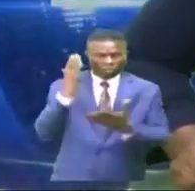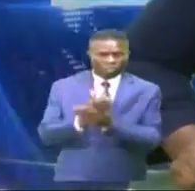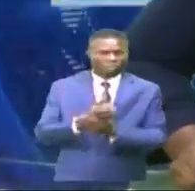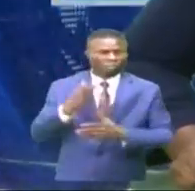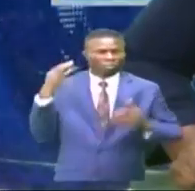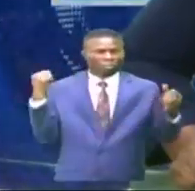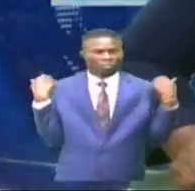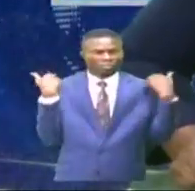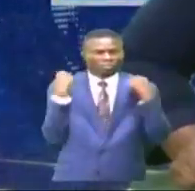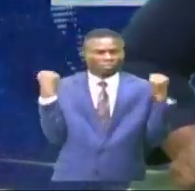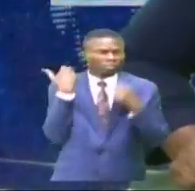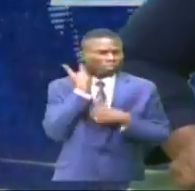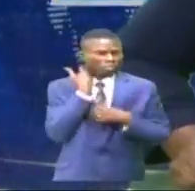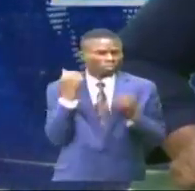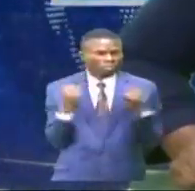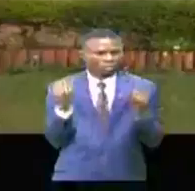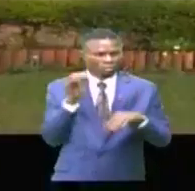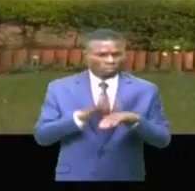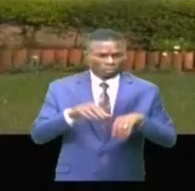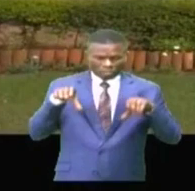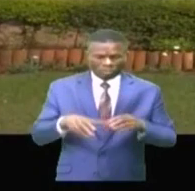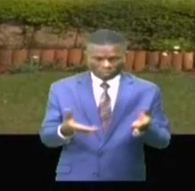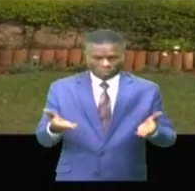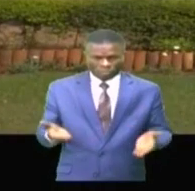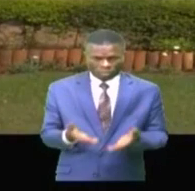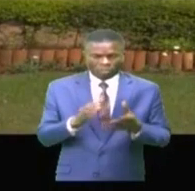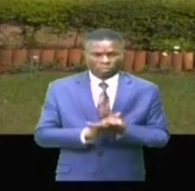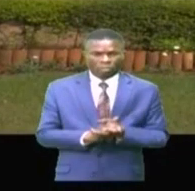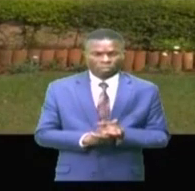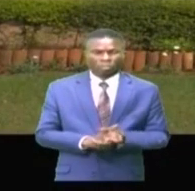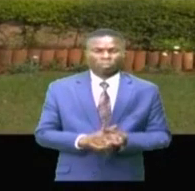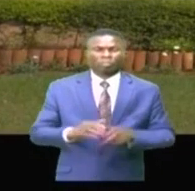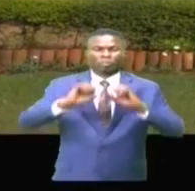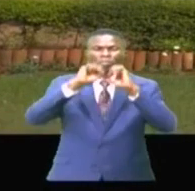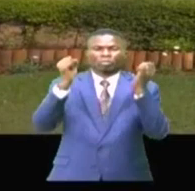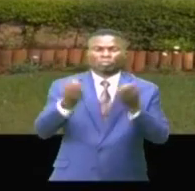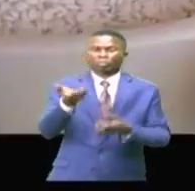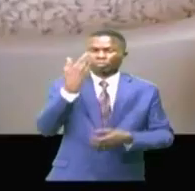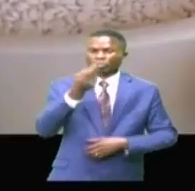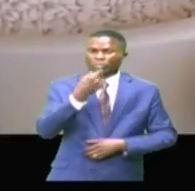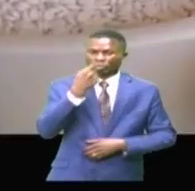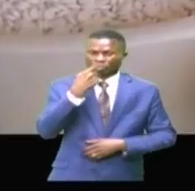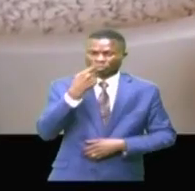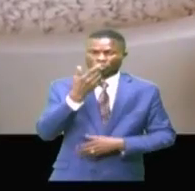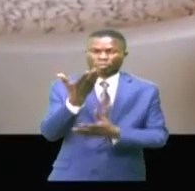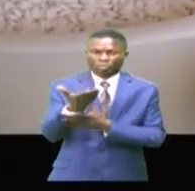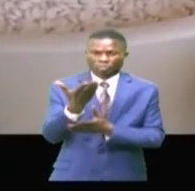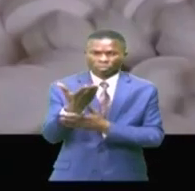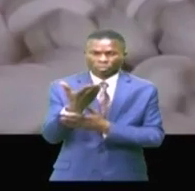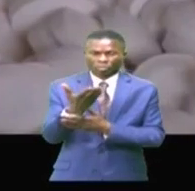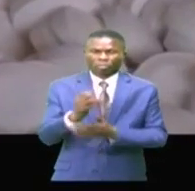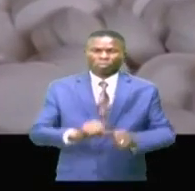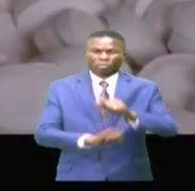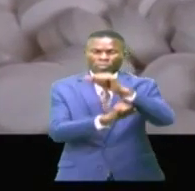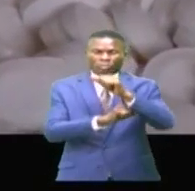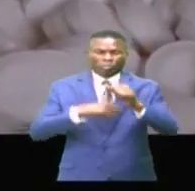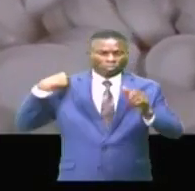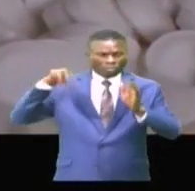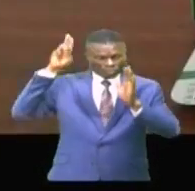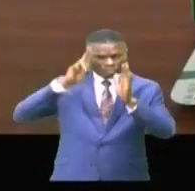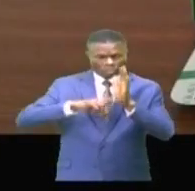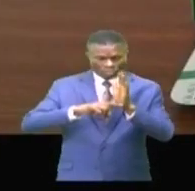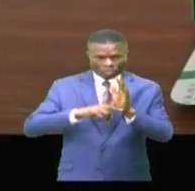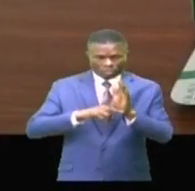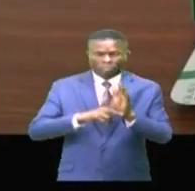malaria en République démocratique du Congo pour une implication du gouvernement afin d'accroître